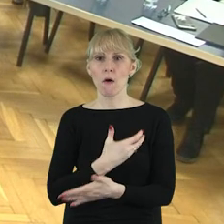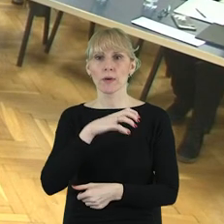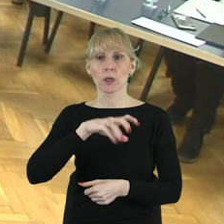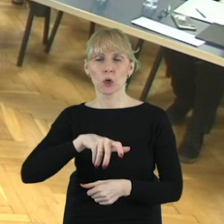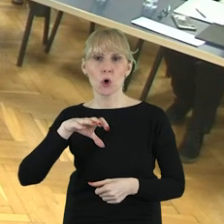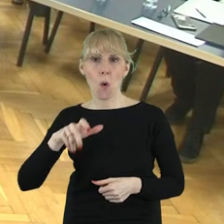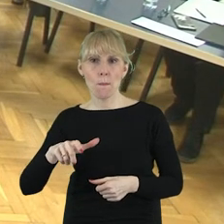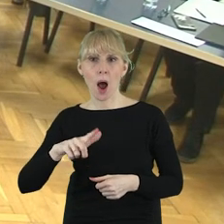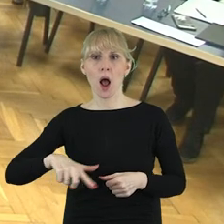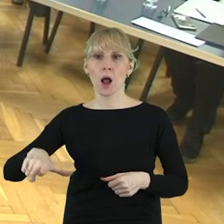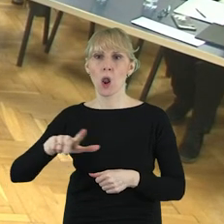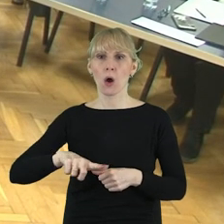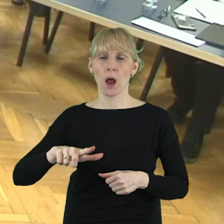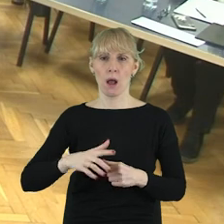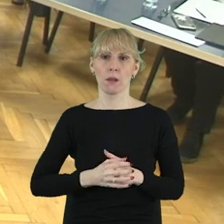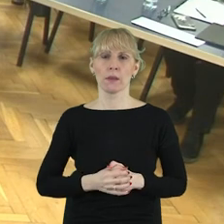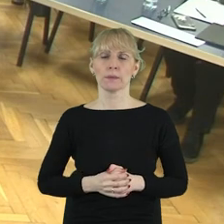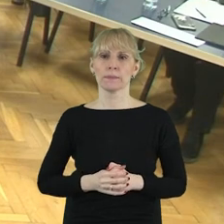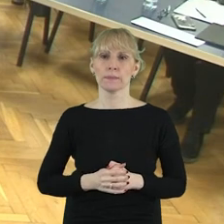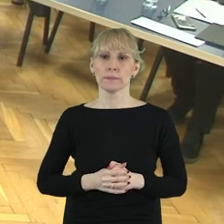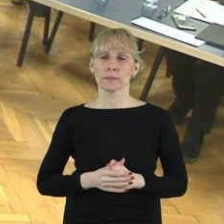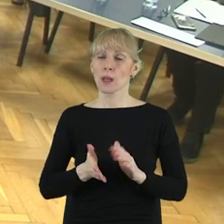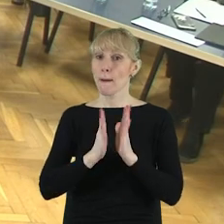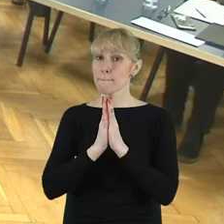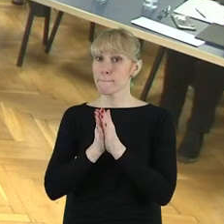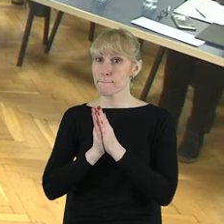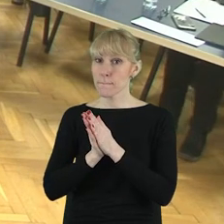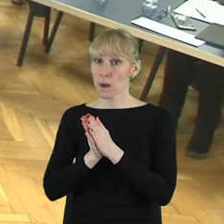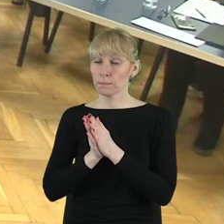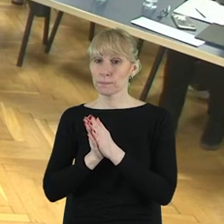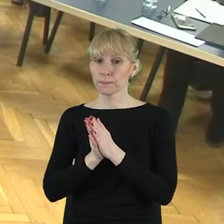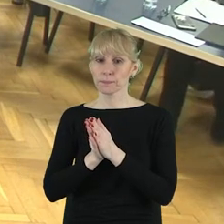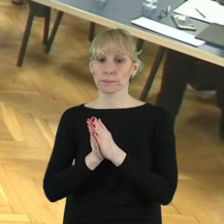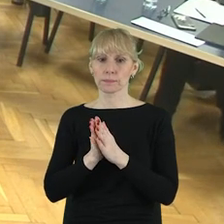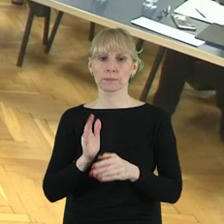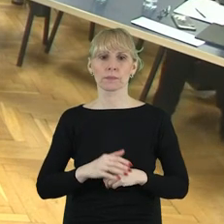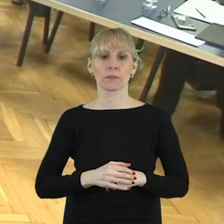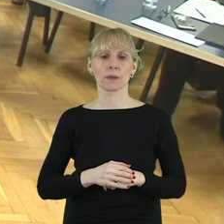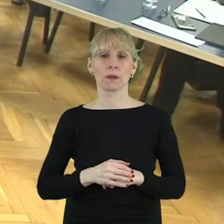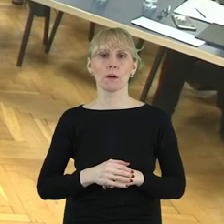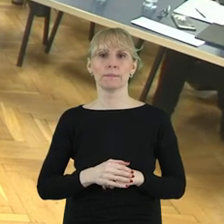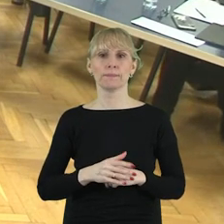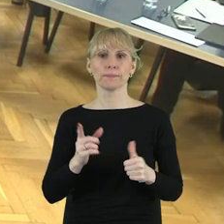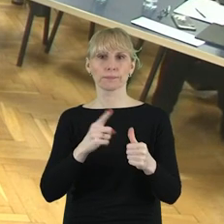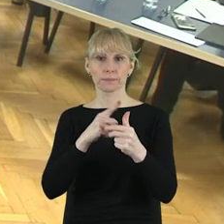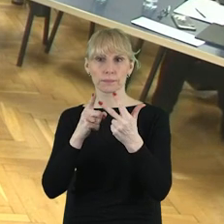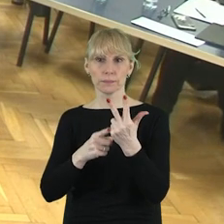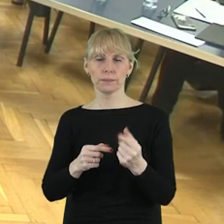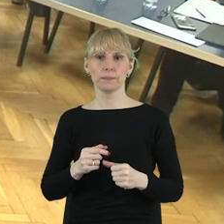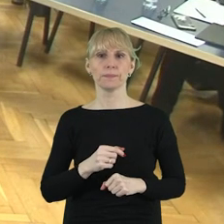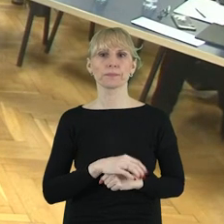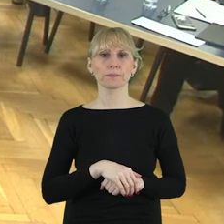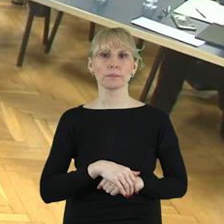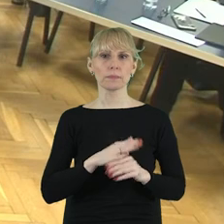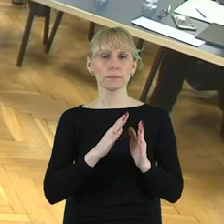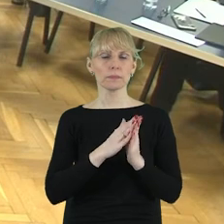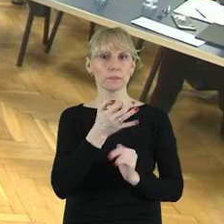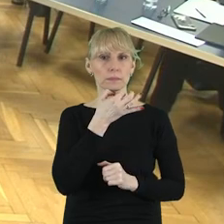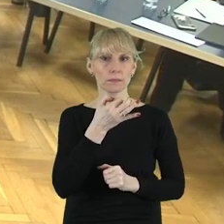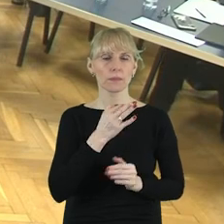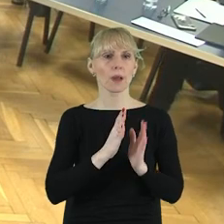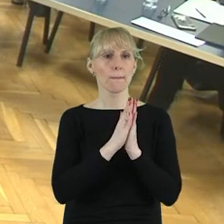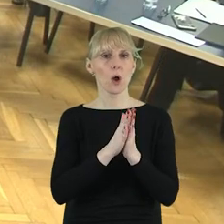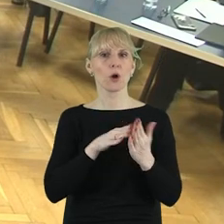lokalnych grupach działania. Proszę, pozwolę sobie odczytać to pytanie. Proszę o